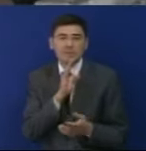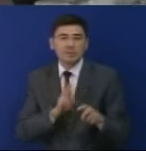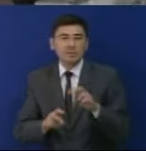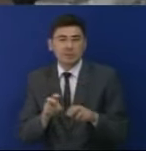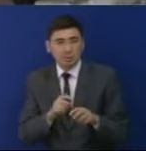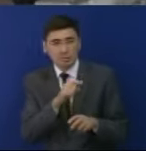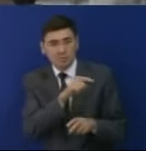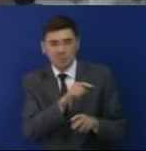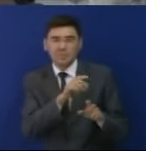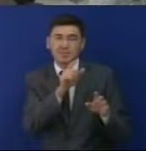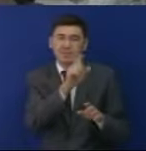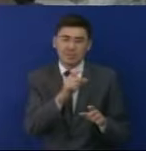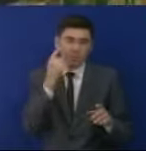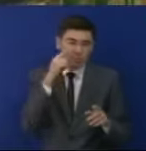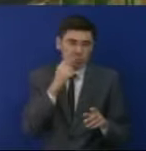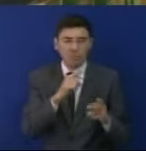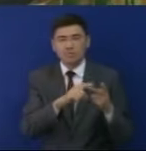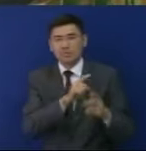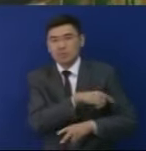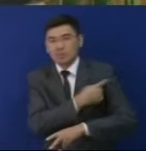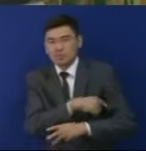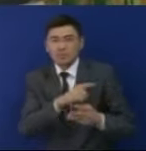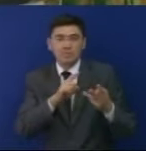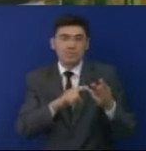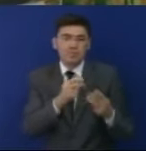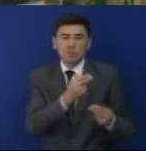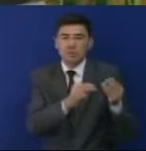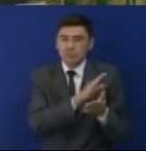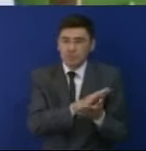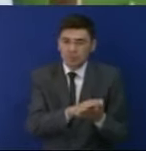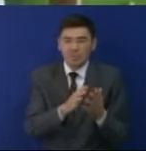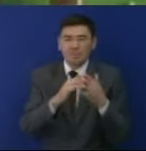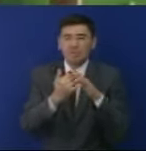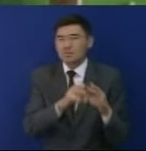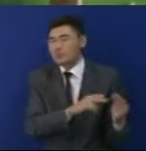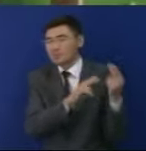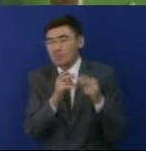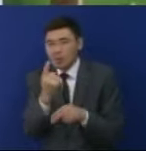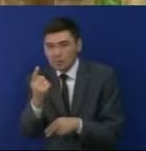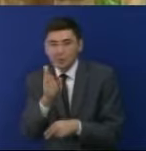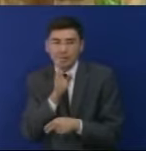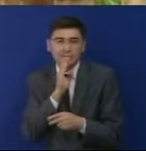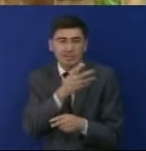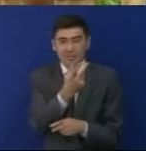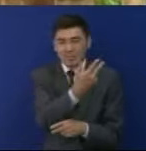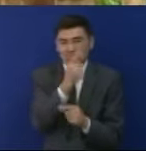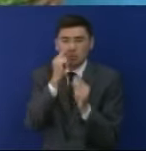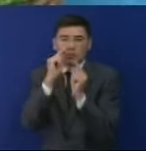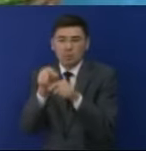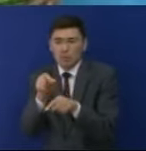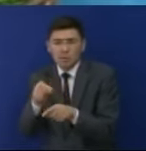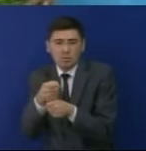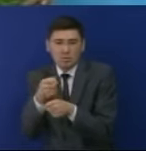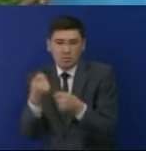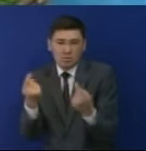а третий – художник. Все они отправляются в поиски невесты в деревню и влюбляются в одну и ту же девушку, которая работает дояркой. С